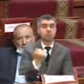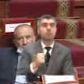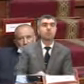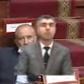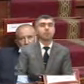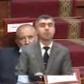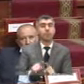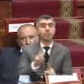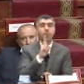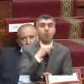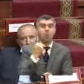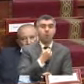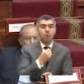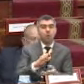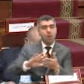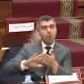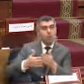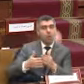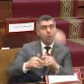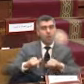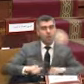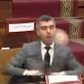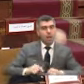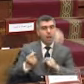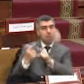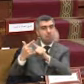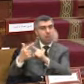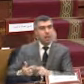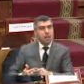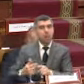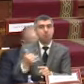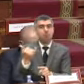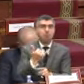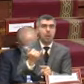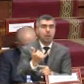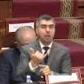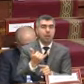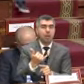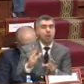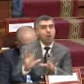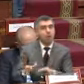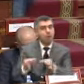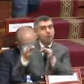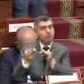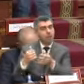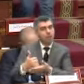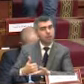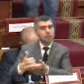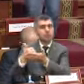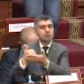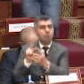من الحكومة ككل، يعني كوزارة الاقتصاد ووزارتكم، أنكم تعملوا باش توجدوا لها يعني مساعدات